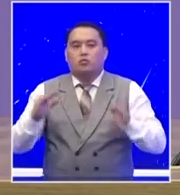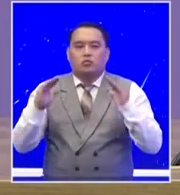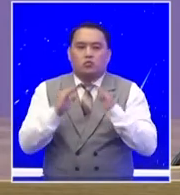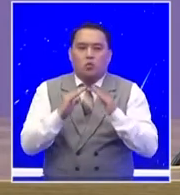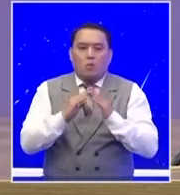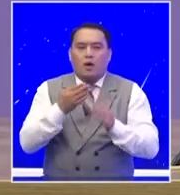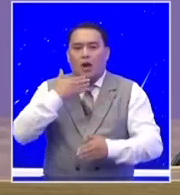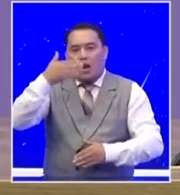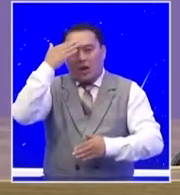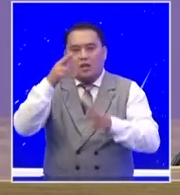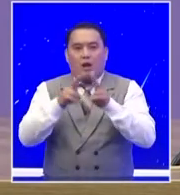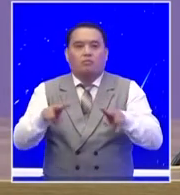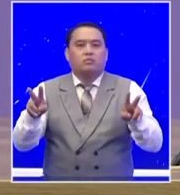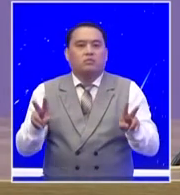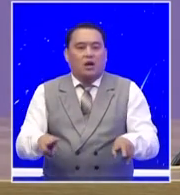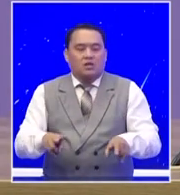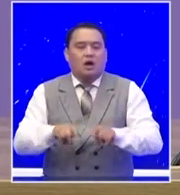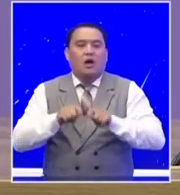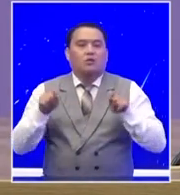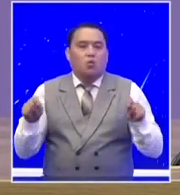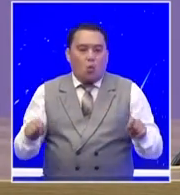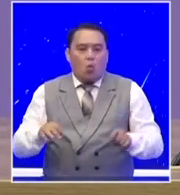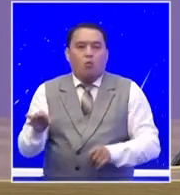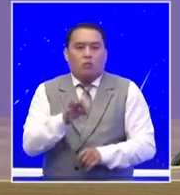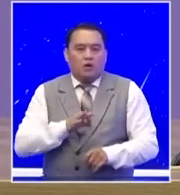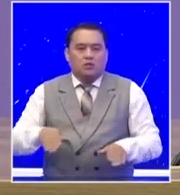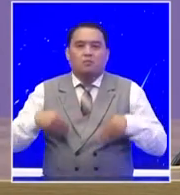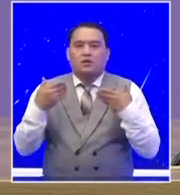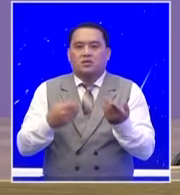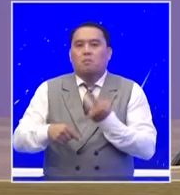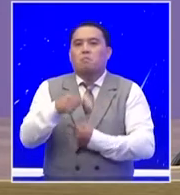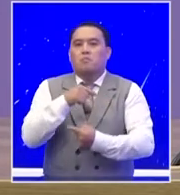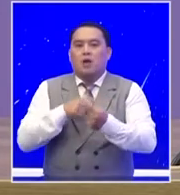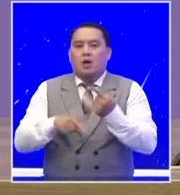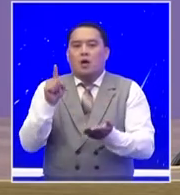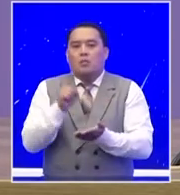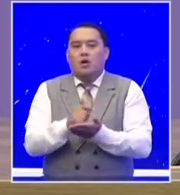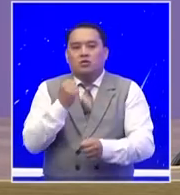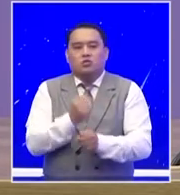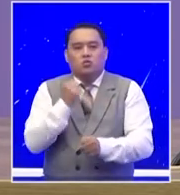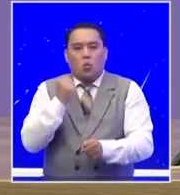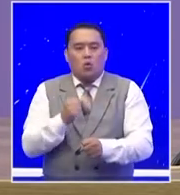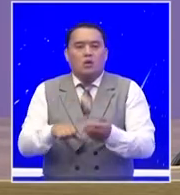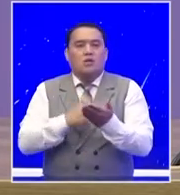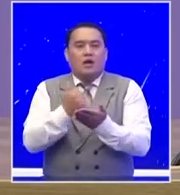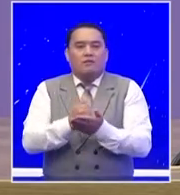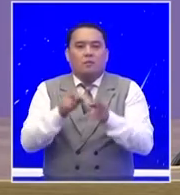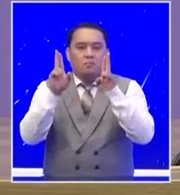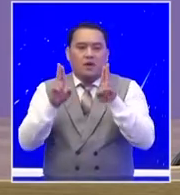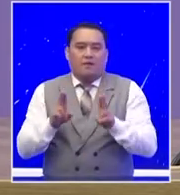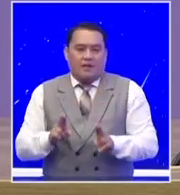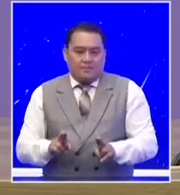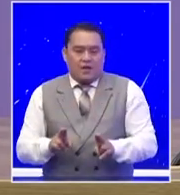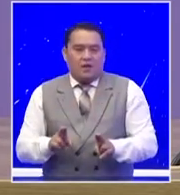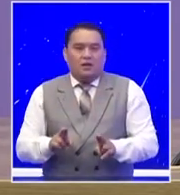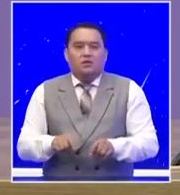откроем летние площадки, но при условии, что жители области и представители бизнеса должны строго соблюдать основные правила безопасности, то